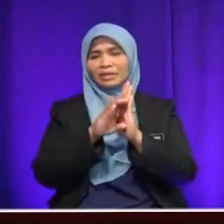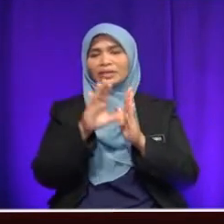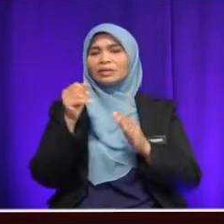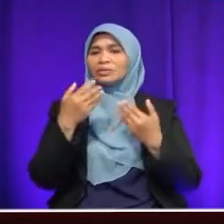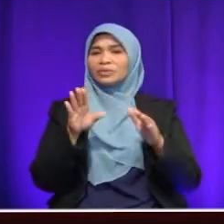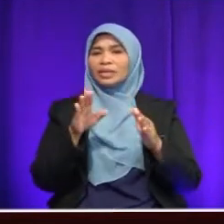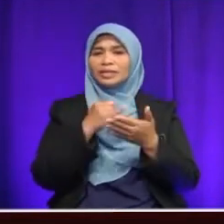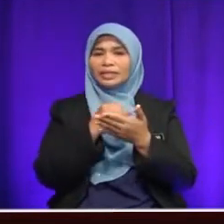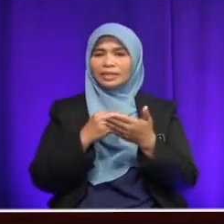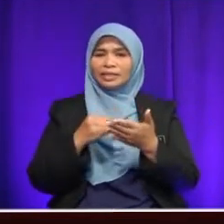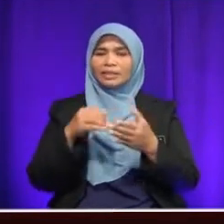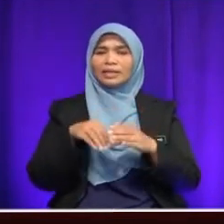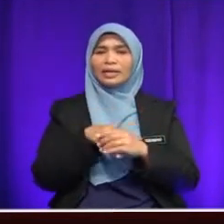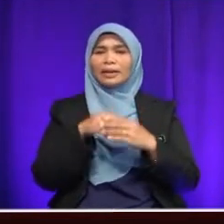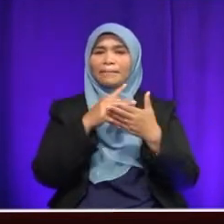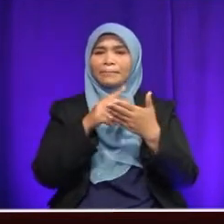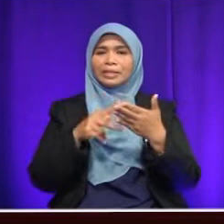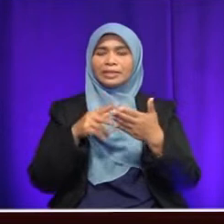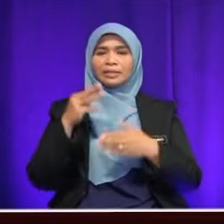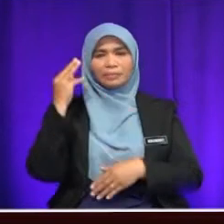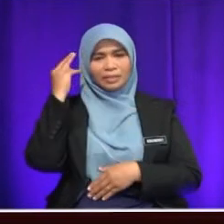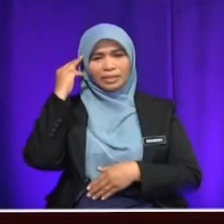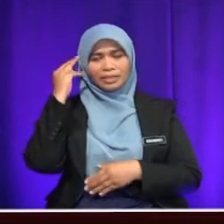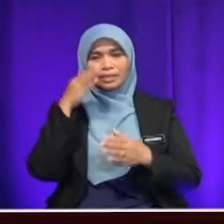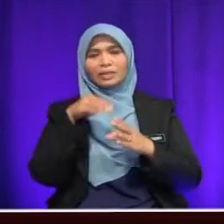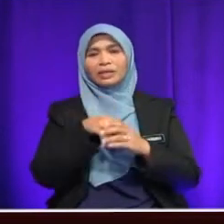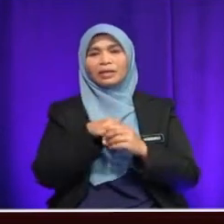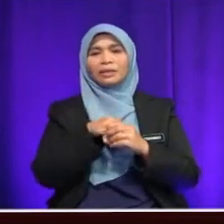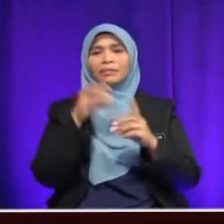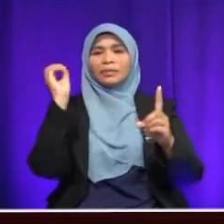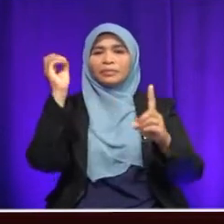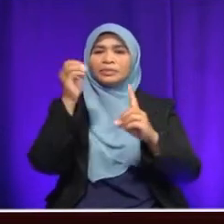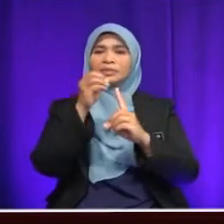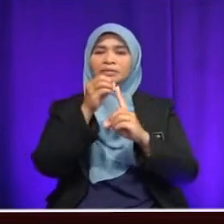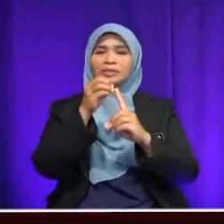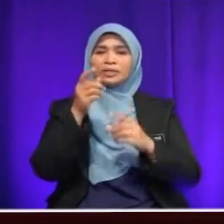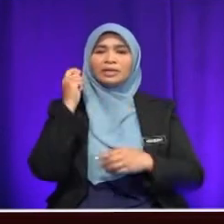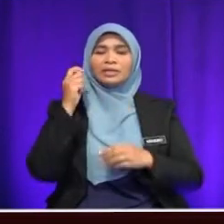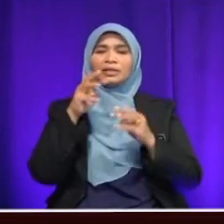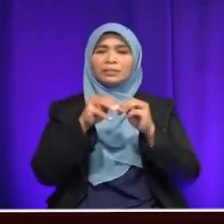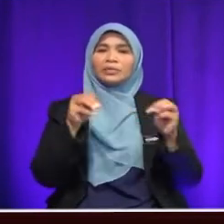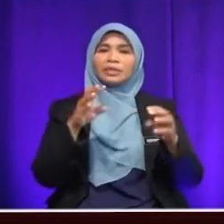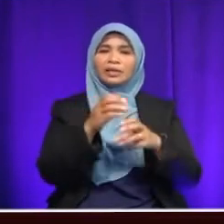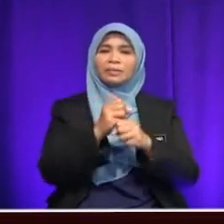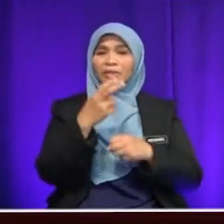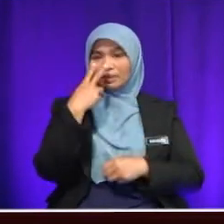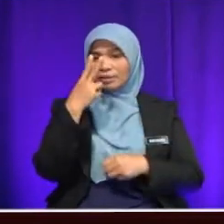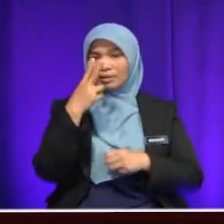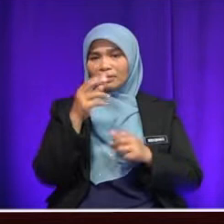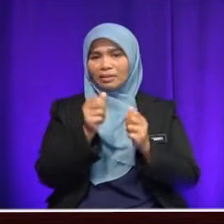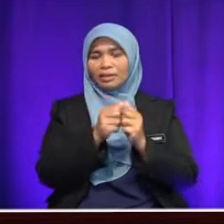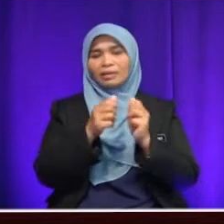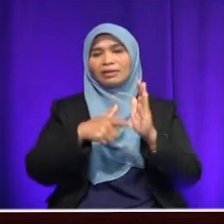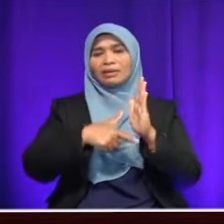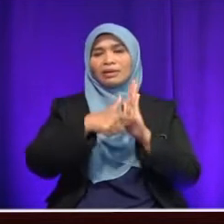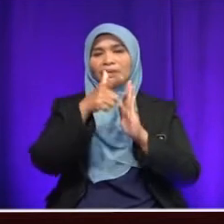peta minda, di mana objektif pembelajaran tadi murid-murid dapat melihat juga dari sini dengan lebih mudah lagi. Okey, yang